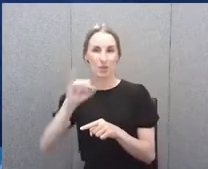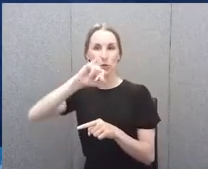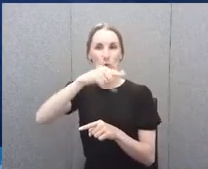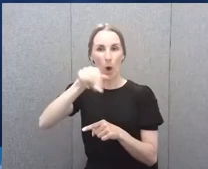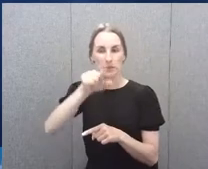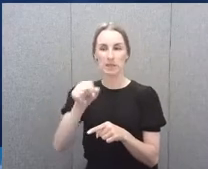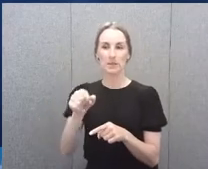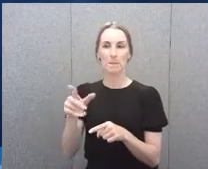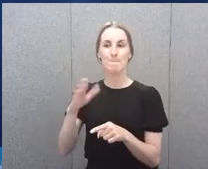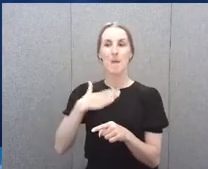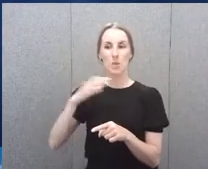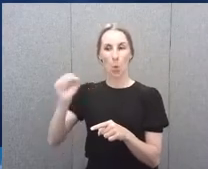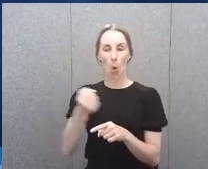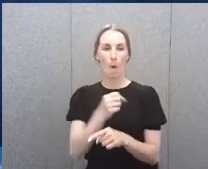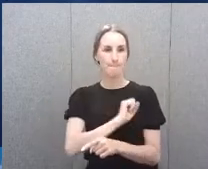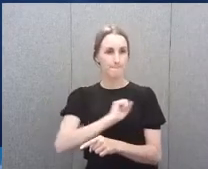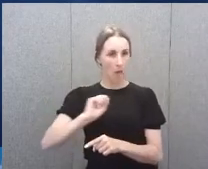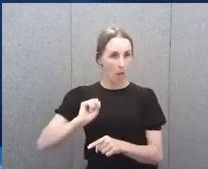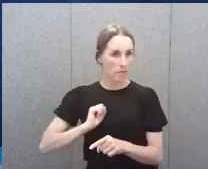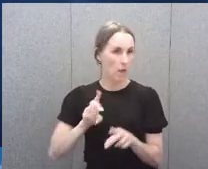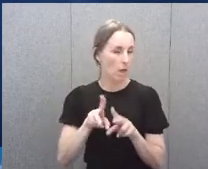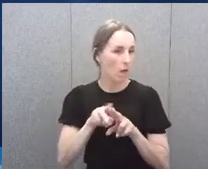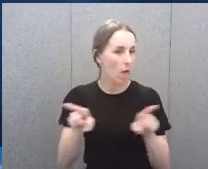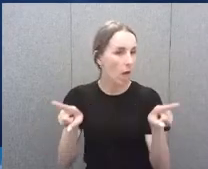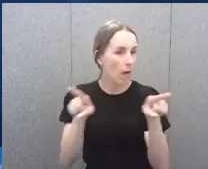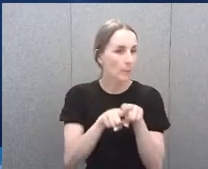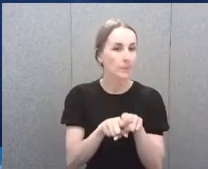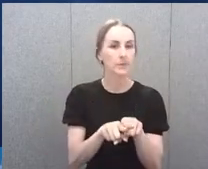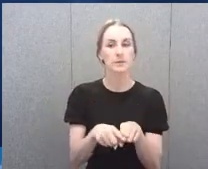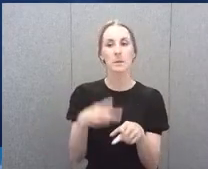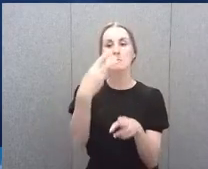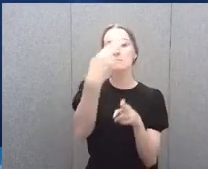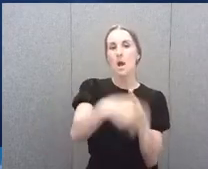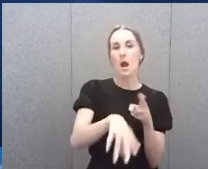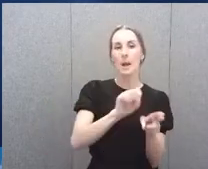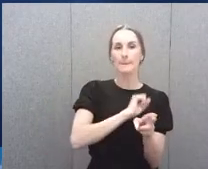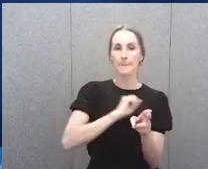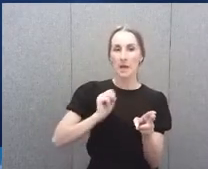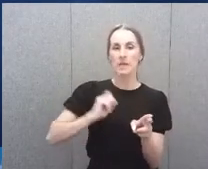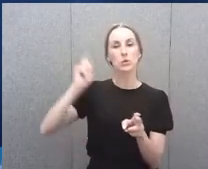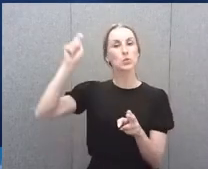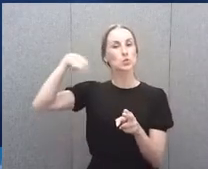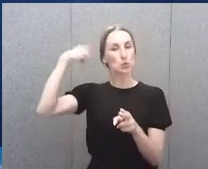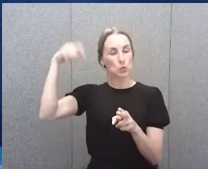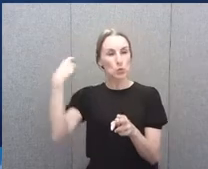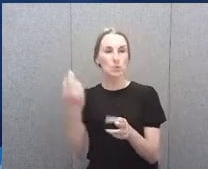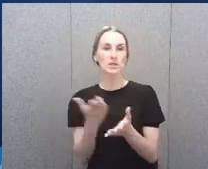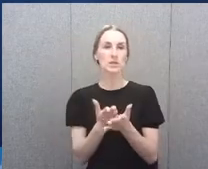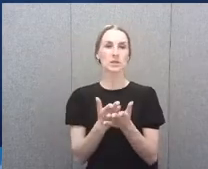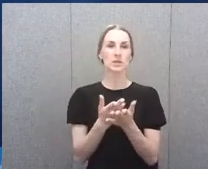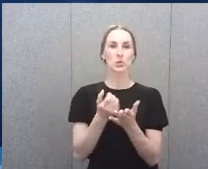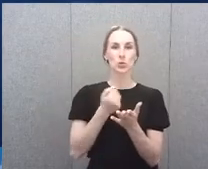Олекас точно такой же медик. И он тоже закончил